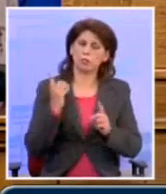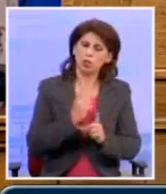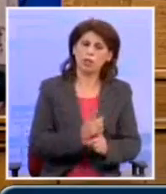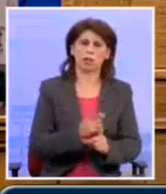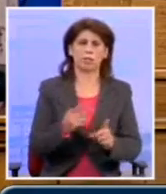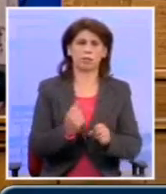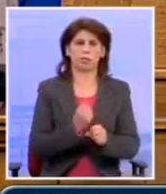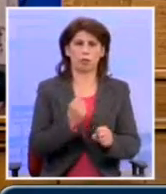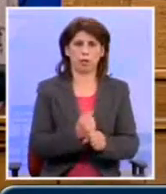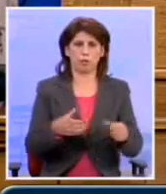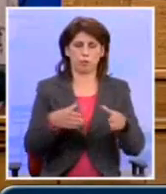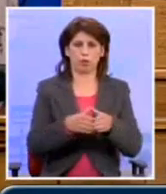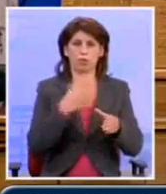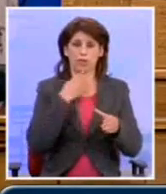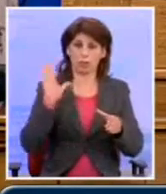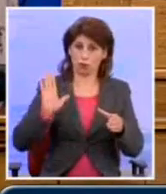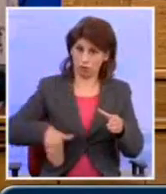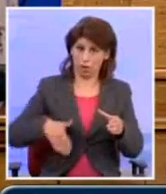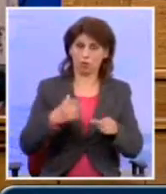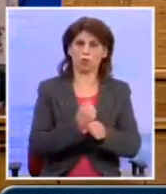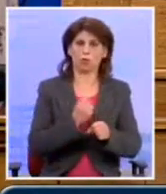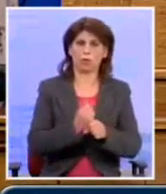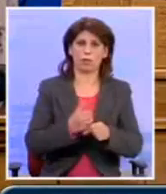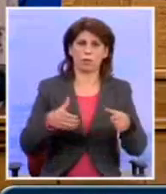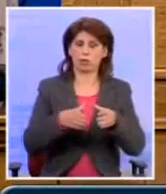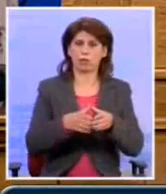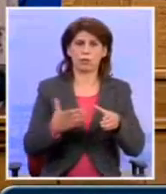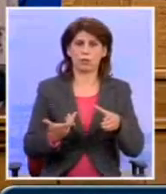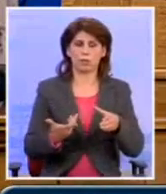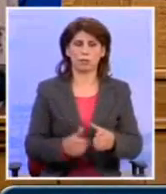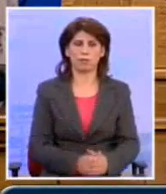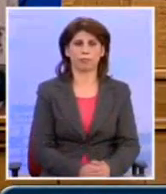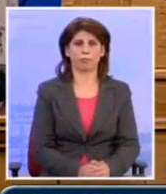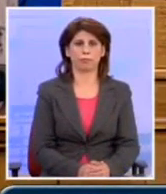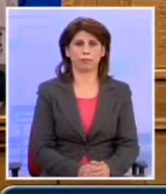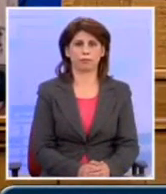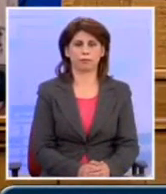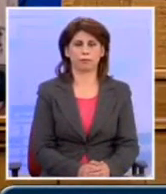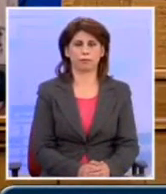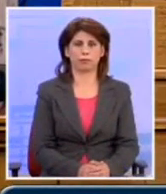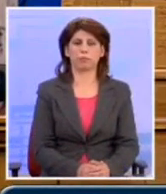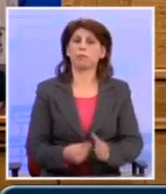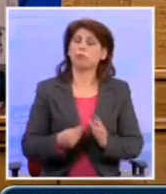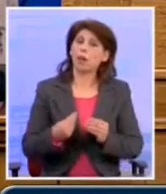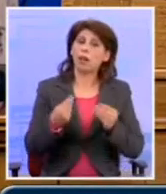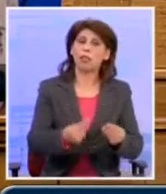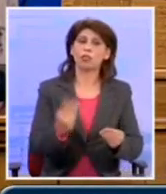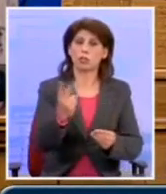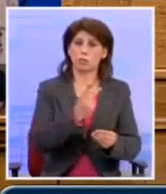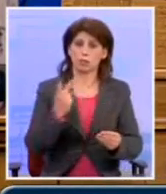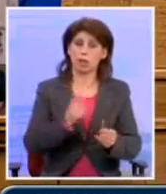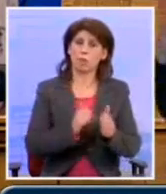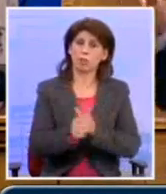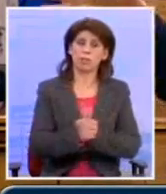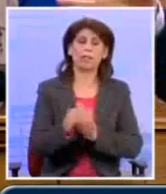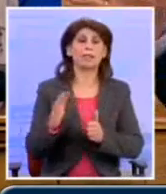στο έργο της Επιτροπής, γιατί στο τέλος το έργο της Επιτροπής είναι να μας βγάλει, να δώσει στην κοινωνία να αποκαταστήσει τι